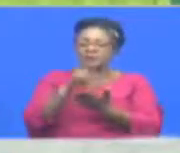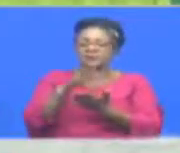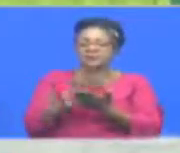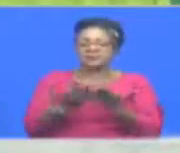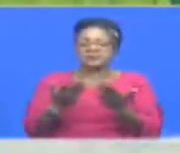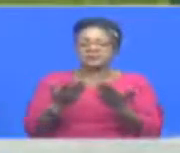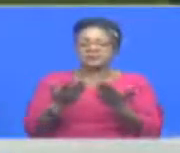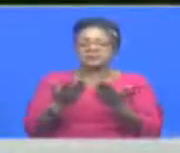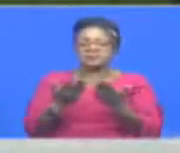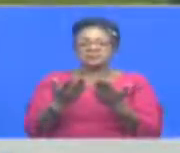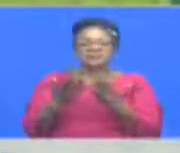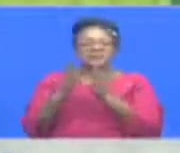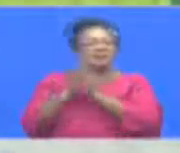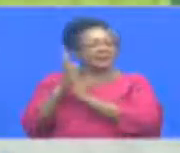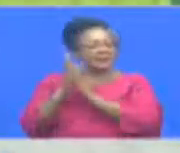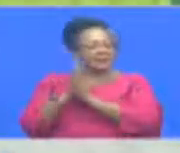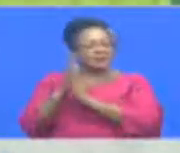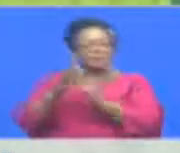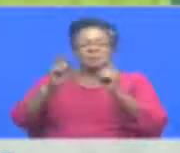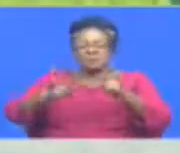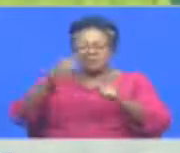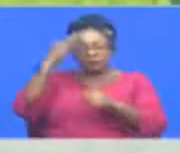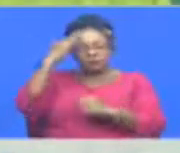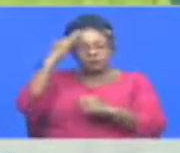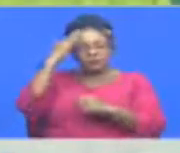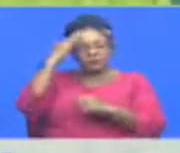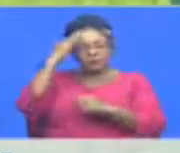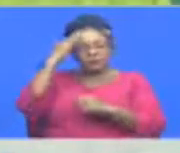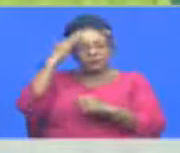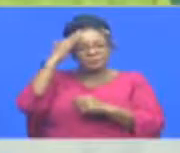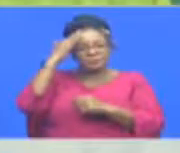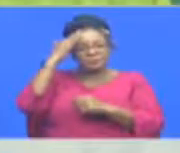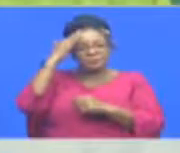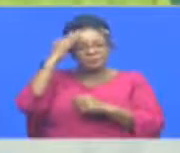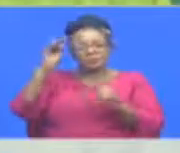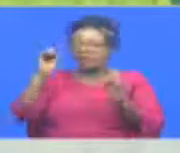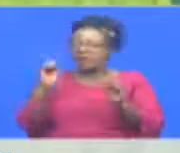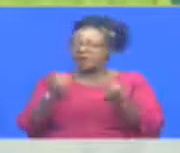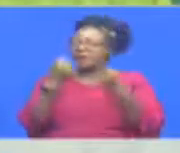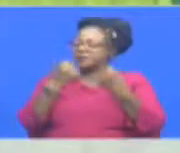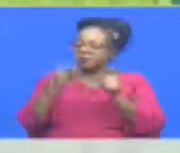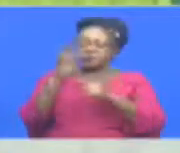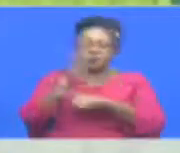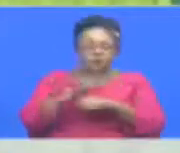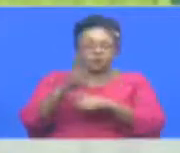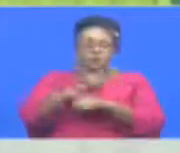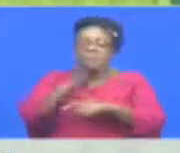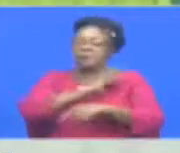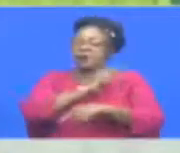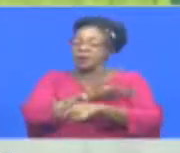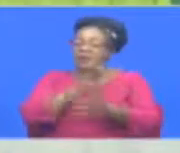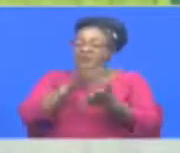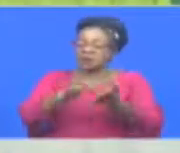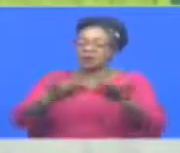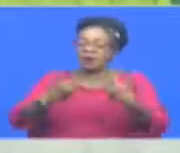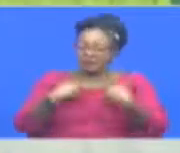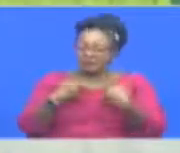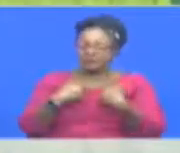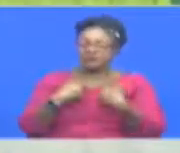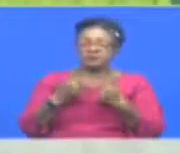ya rege. Tujue ya kwamba hatuwezi kutumia mamlaka tuliopatiwa na